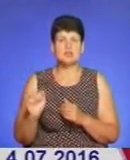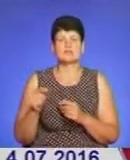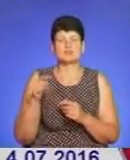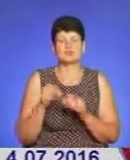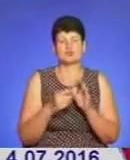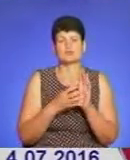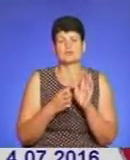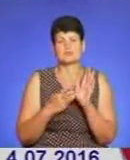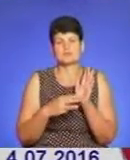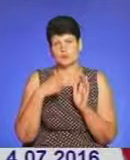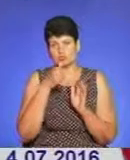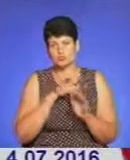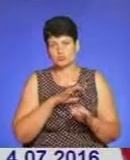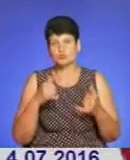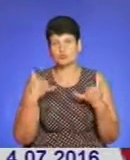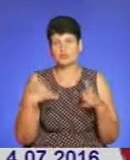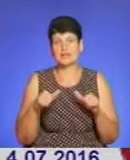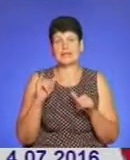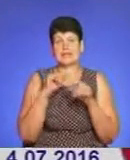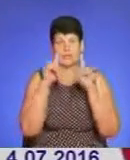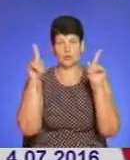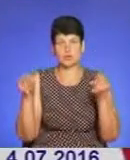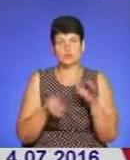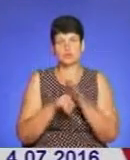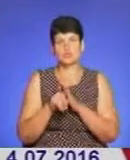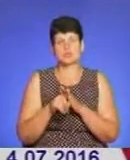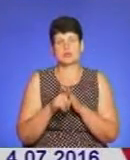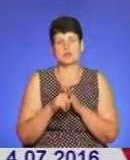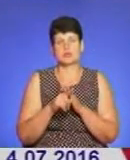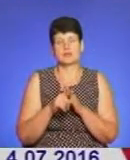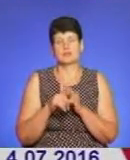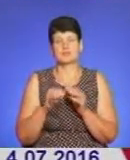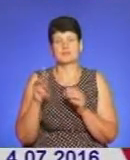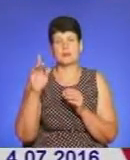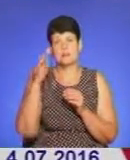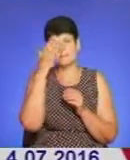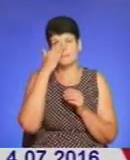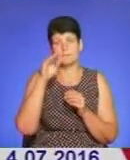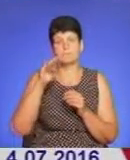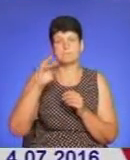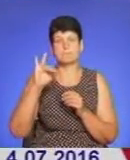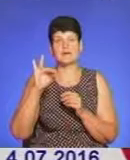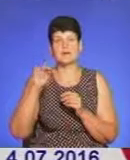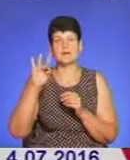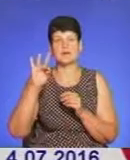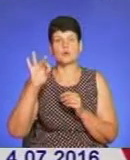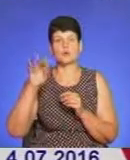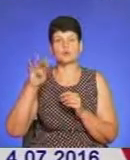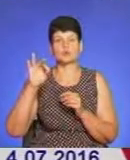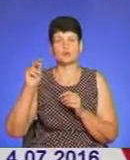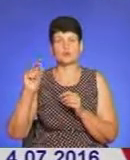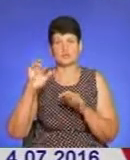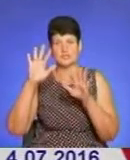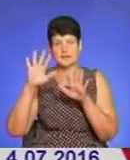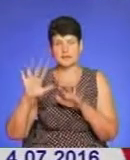стало велике чудо, ікона замироточила. Після цього моменту, коли, зберігаючи її у храмі Чесного Житворящого